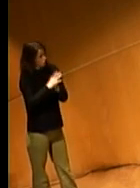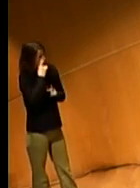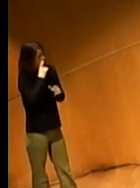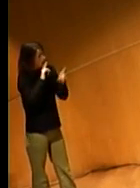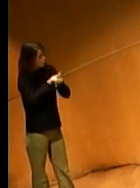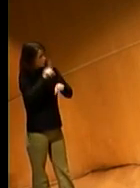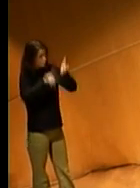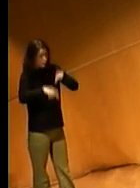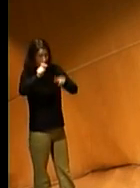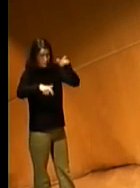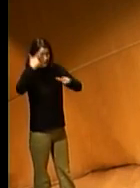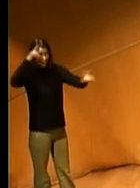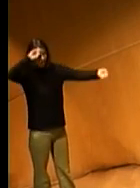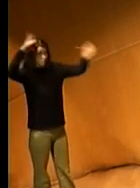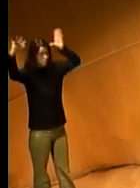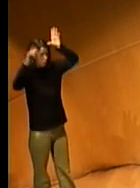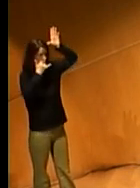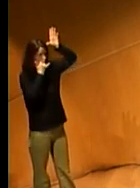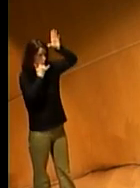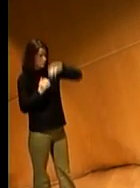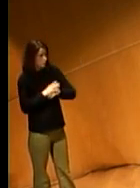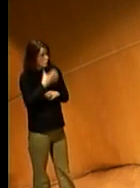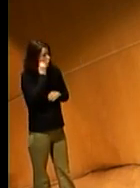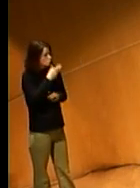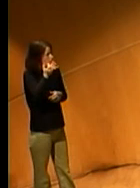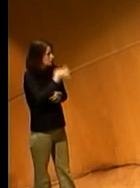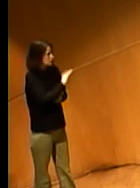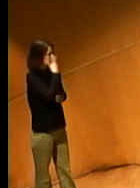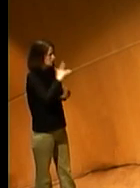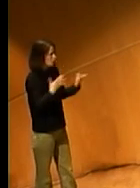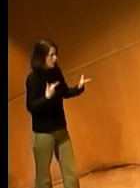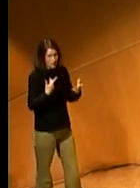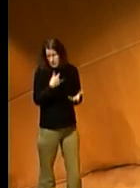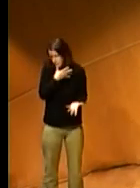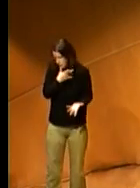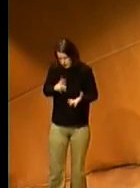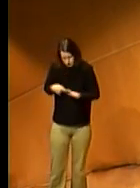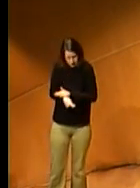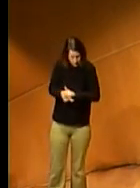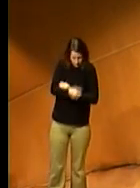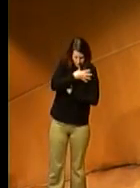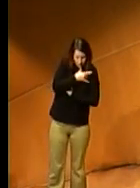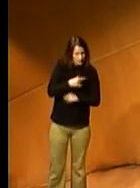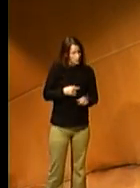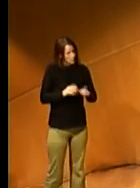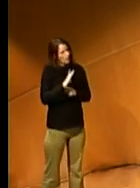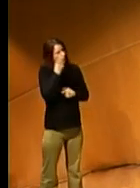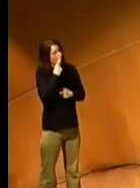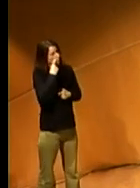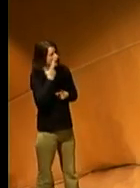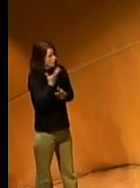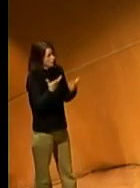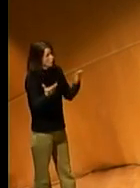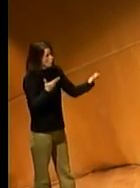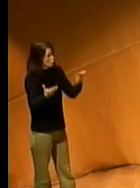On dit, on ne met pas les moyens. Mais si on regarde les budgets, ça coûte beaucoup plus cher à l'État de mettre des AESH et d'inclure en milieu